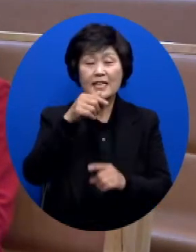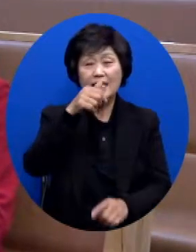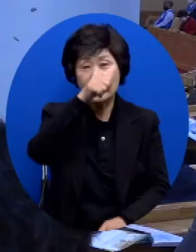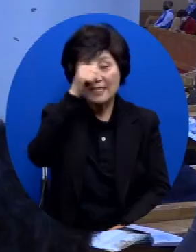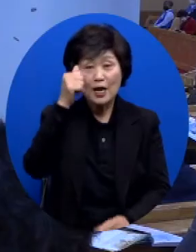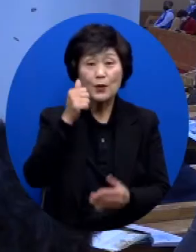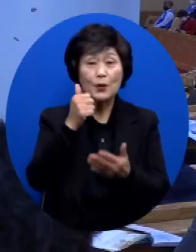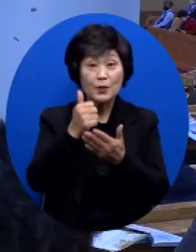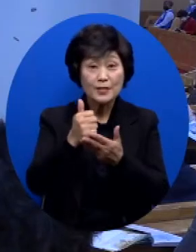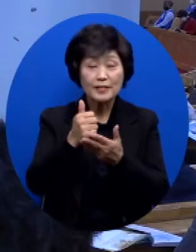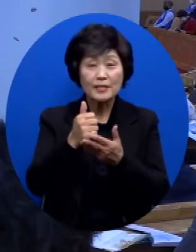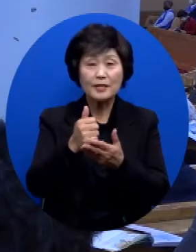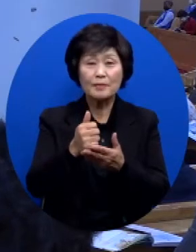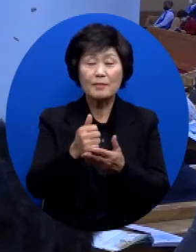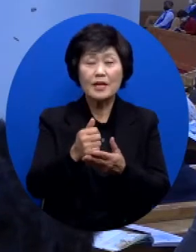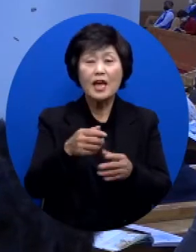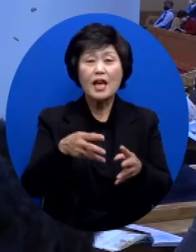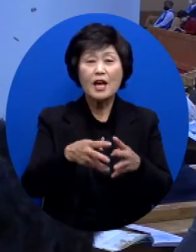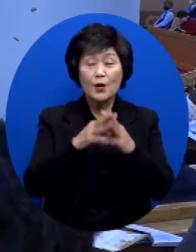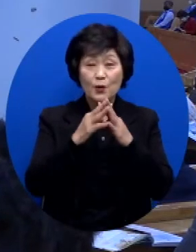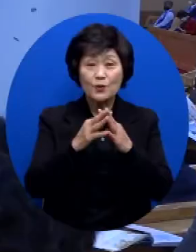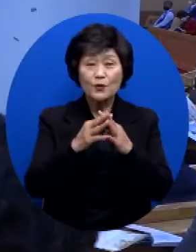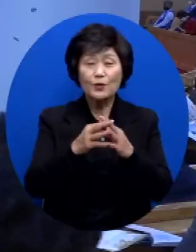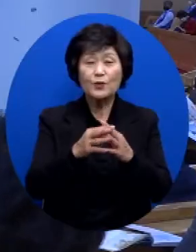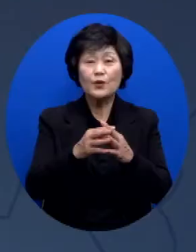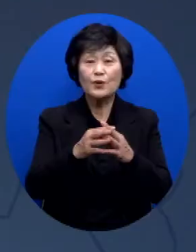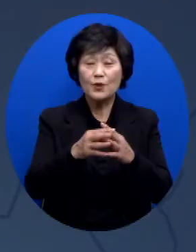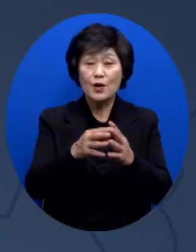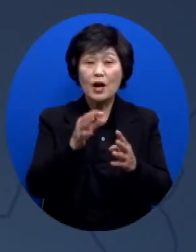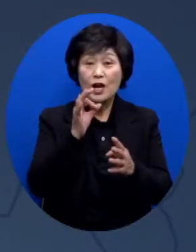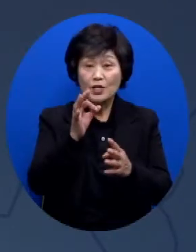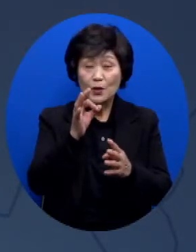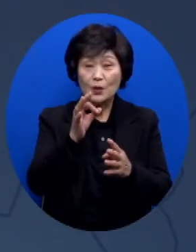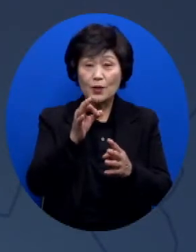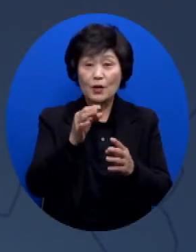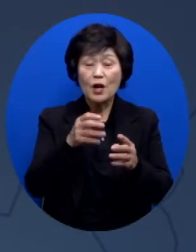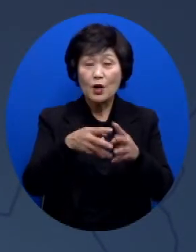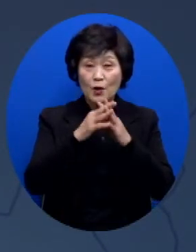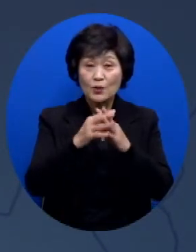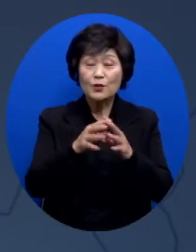치앙마이 세계 교회 건축 선교비 3600만 원을 전달했습니다